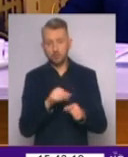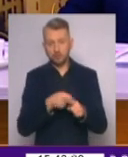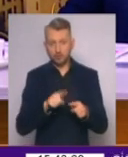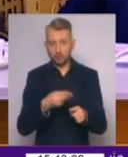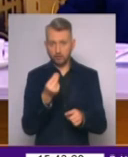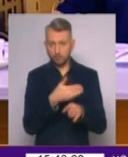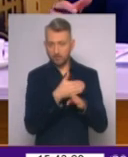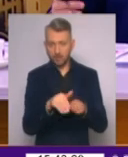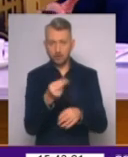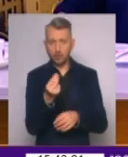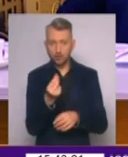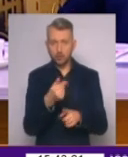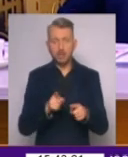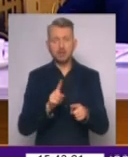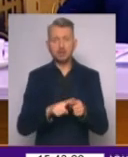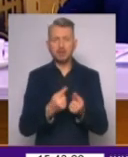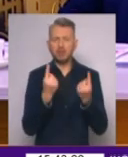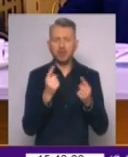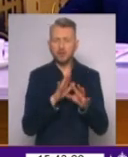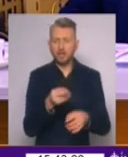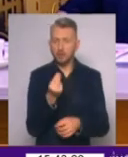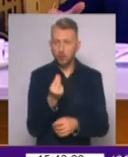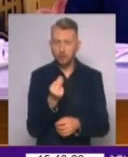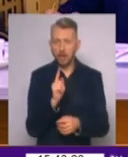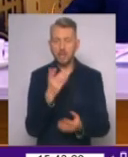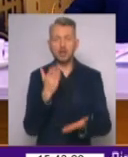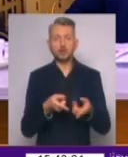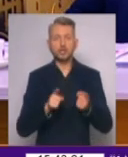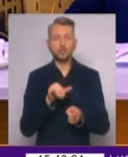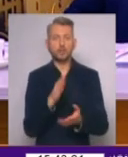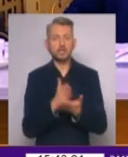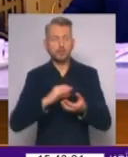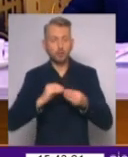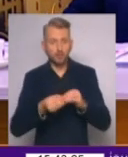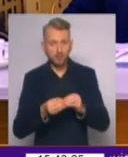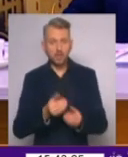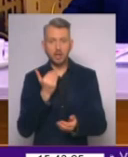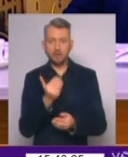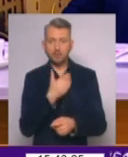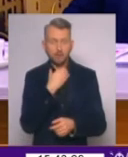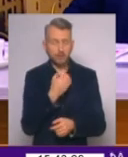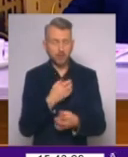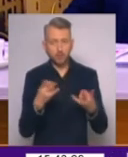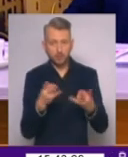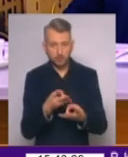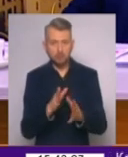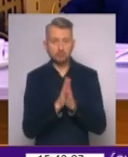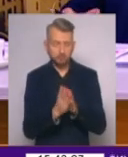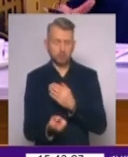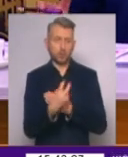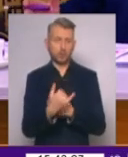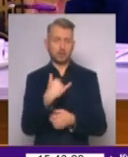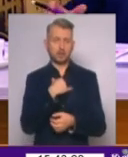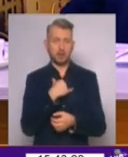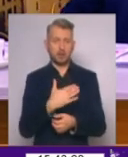вам виділити кошти. Це невеликі кошти, але якщо дійсно у вас є проблеми, вам так це вкрай необхідно, приходьте.